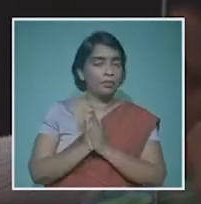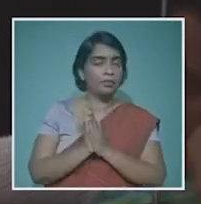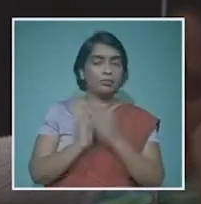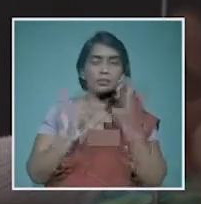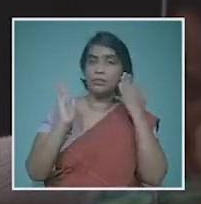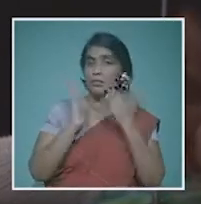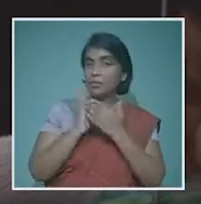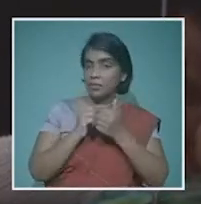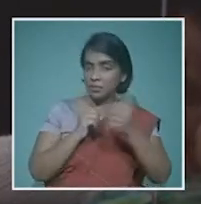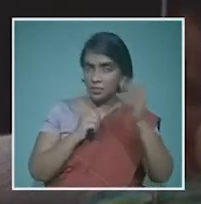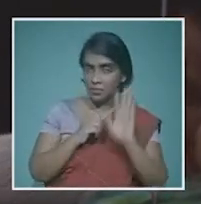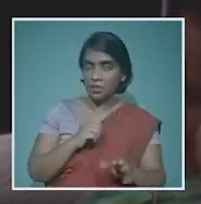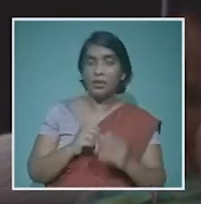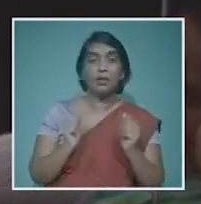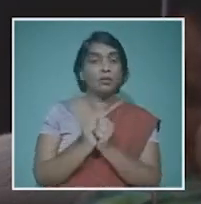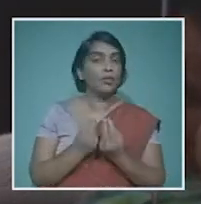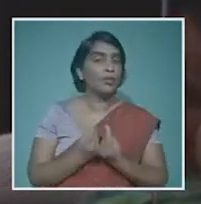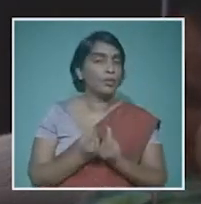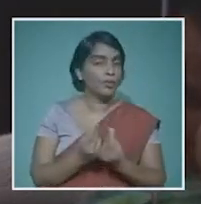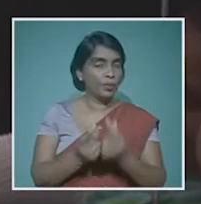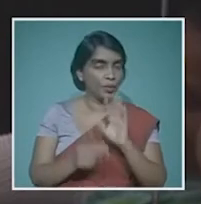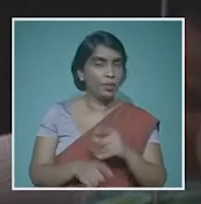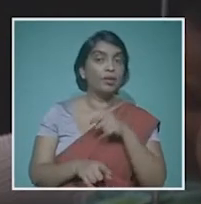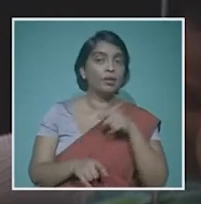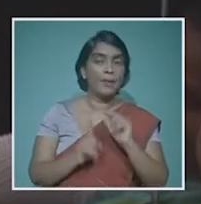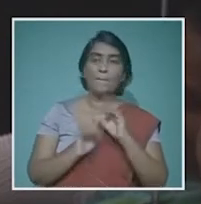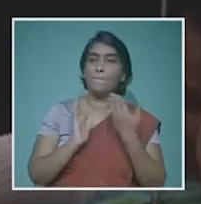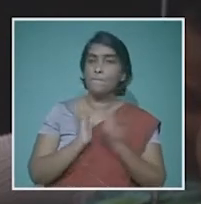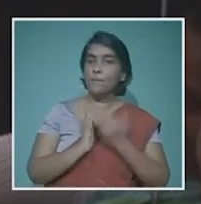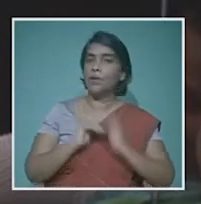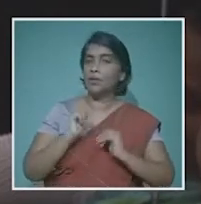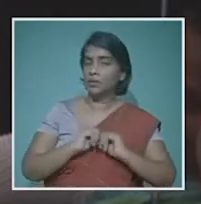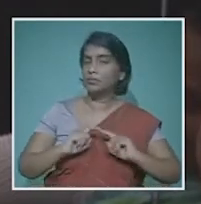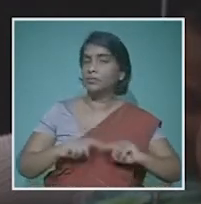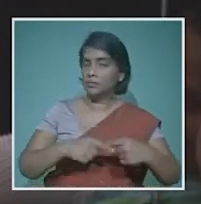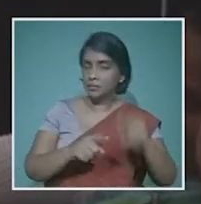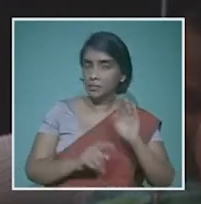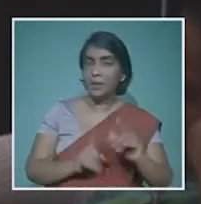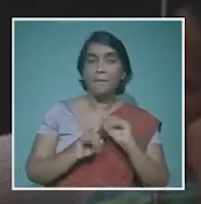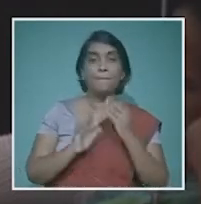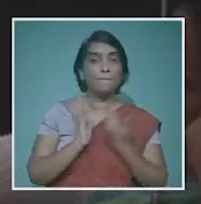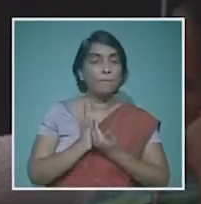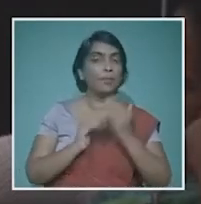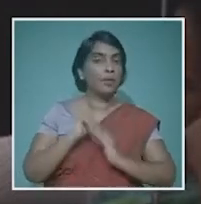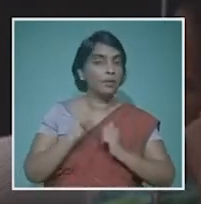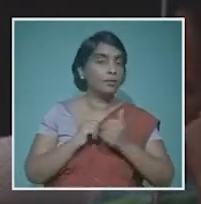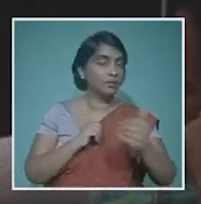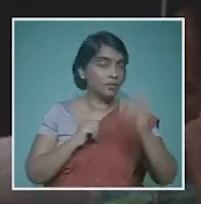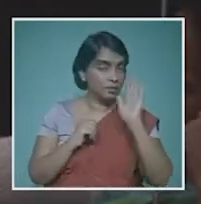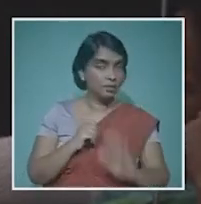ආවරණය කරන පරිදි කාර්යක්ෂම ලෙස මෙම ප්‍රතිපත්ති ක්‍රියාත්මක කිරීම සඳහා ප්‍රතිපත්ති සම්පාදකයන් තුළ